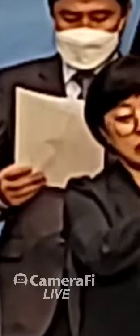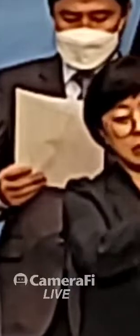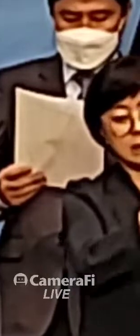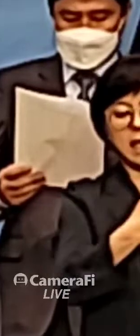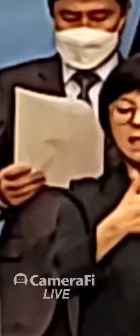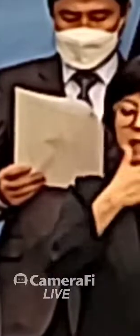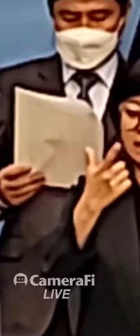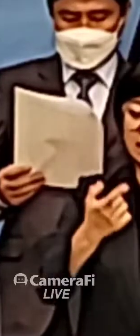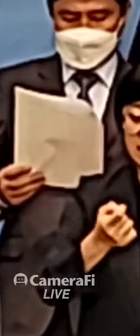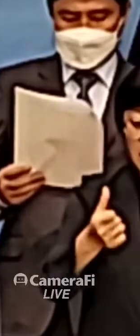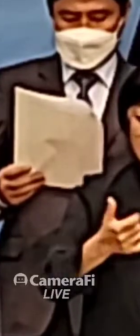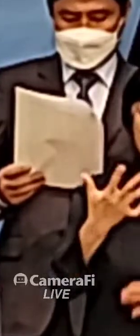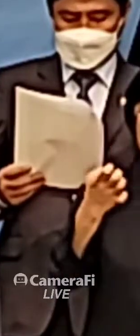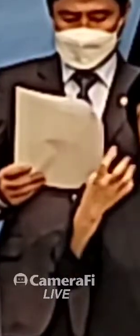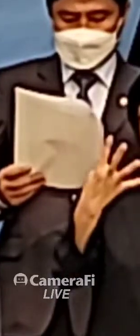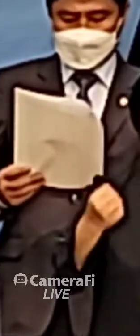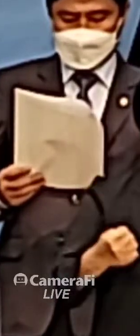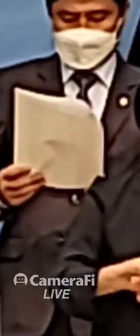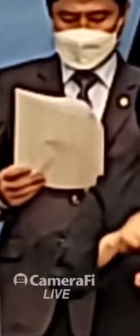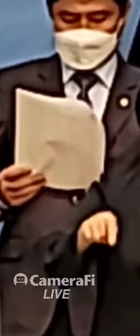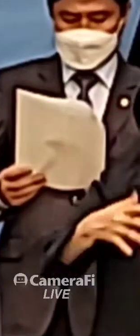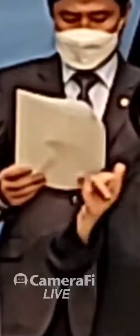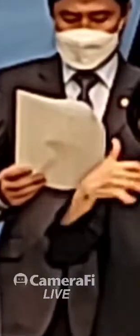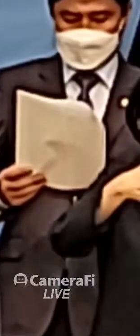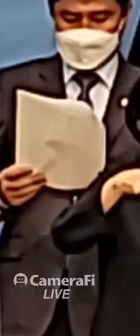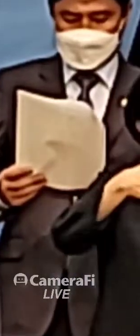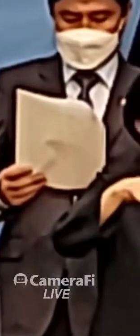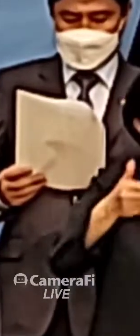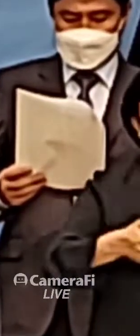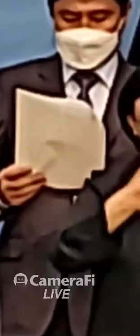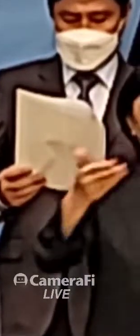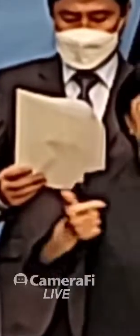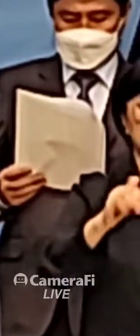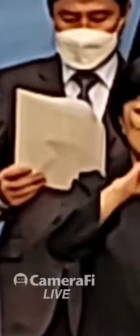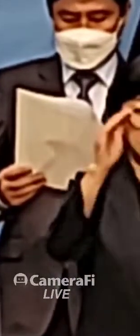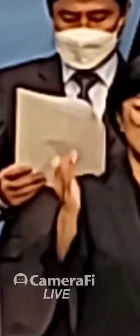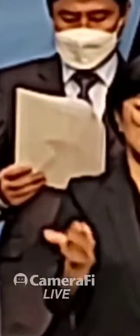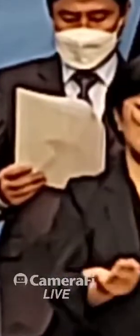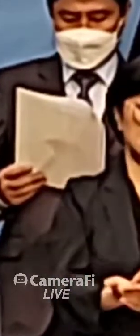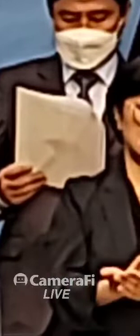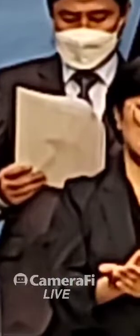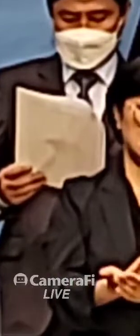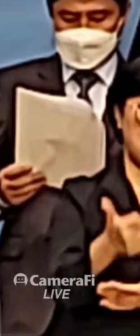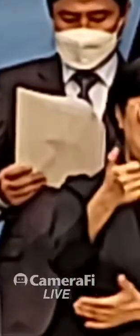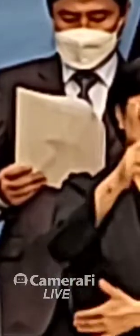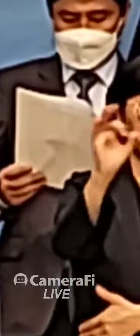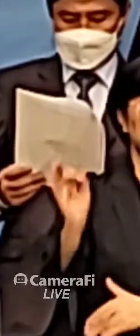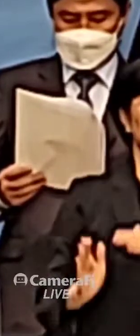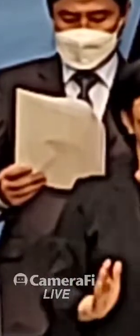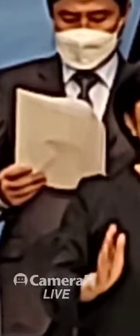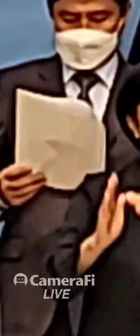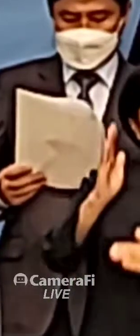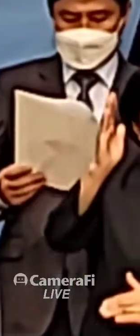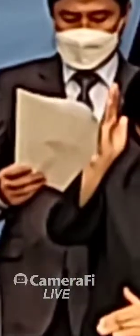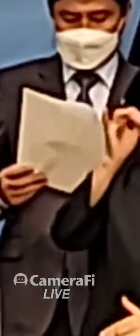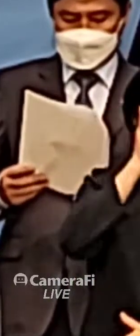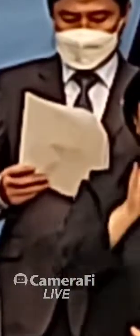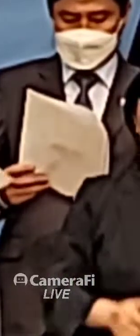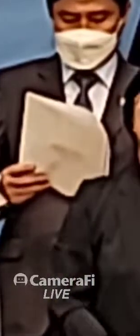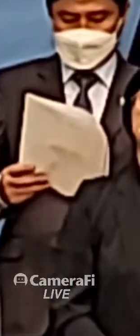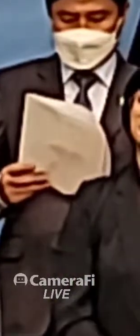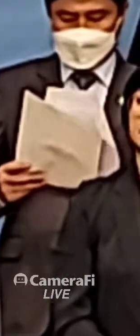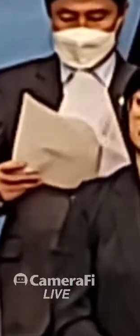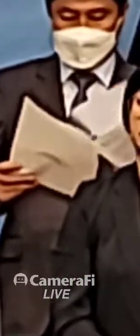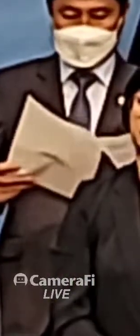적은 84만 명입니다. 그런데 이곳의 인구가 강원도 전체 인구의 50%를 넘게 차지하고